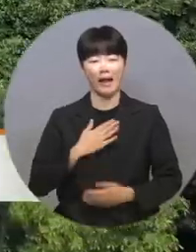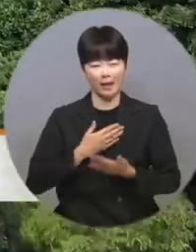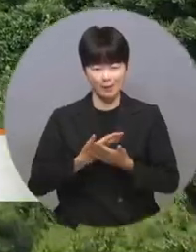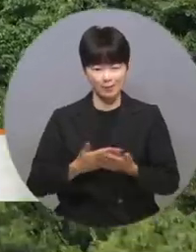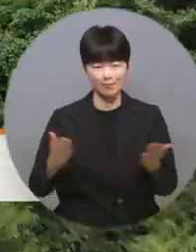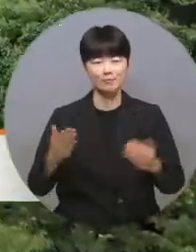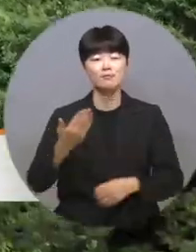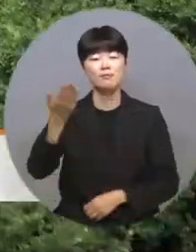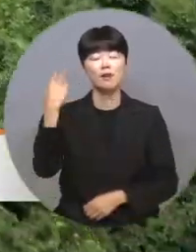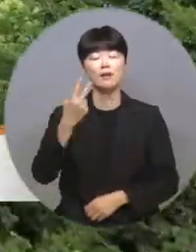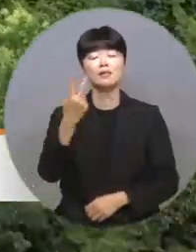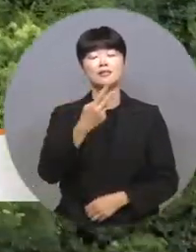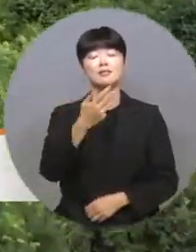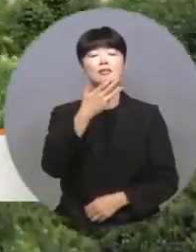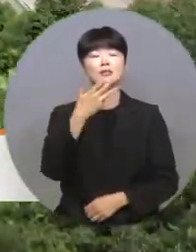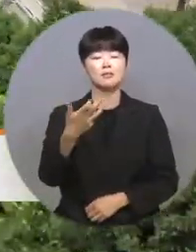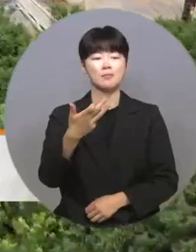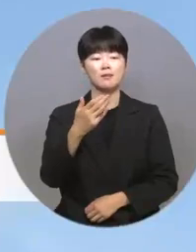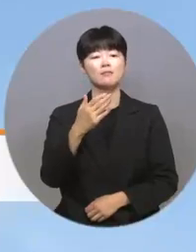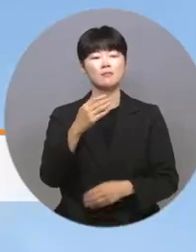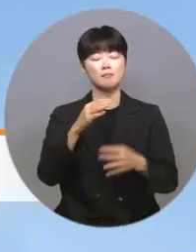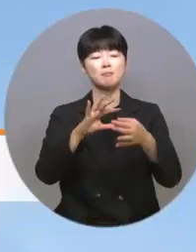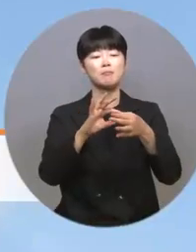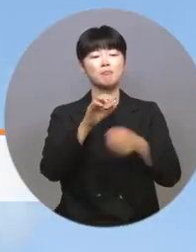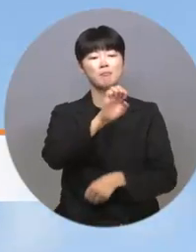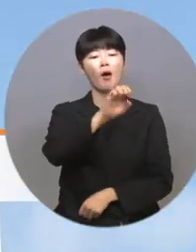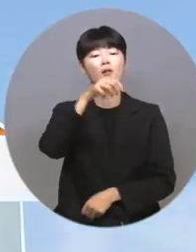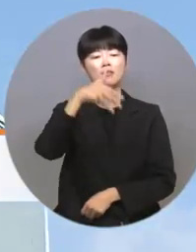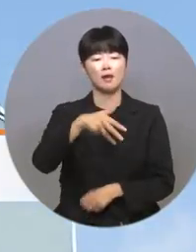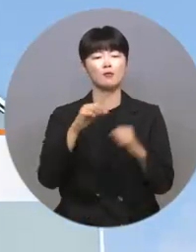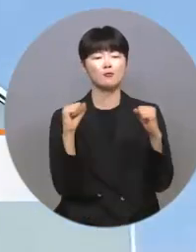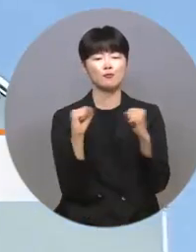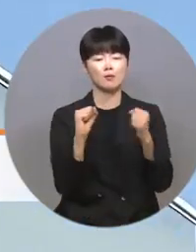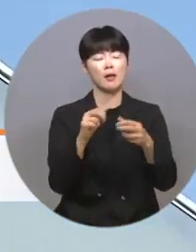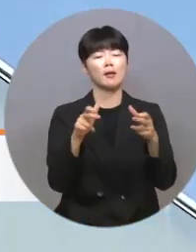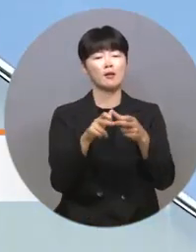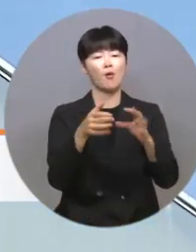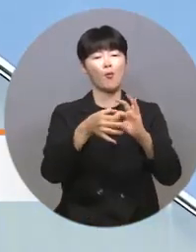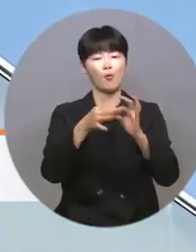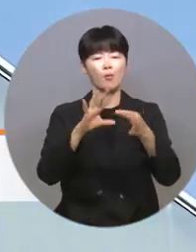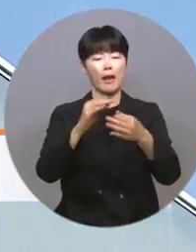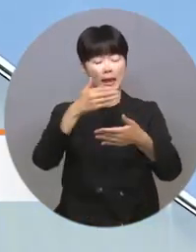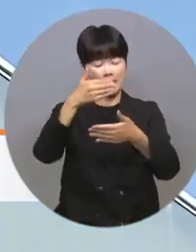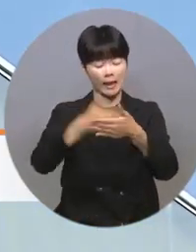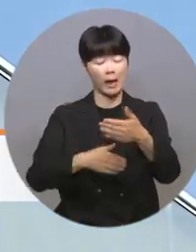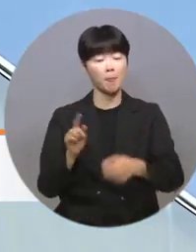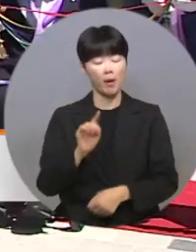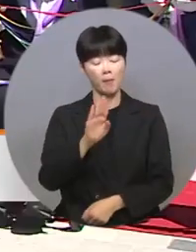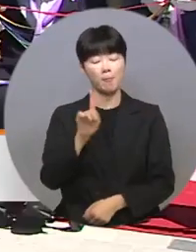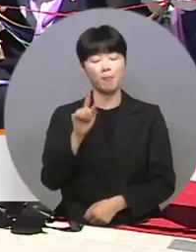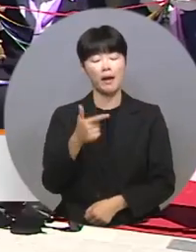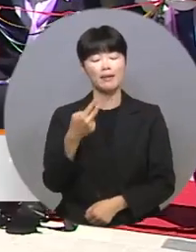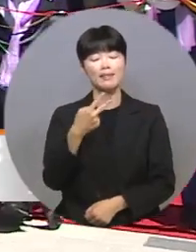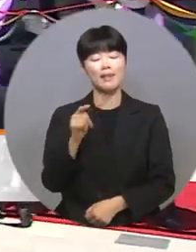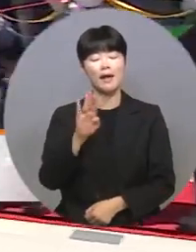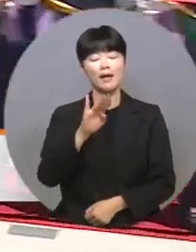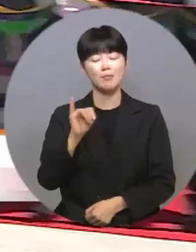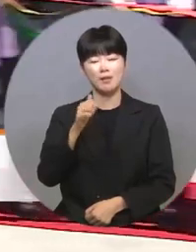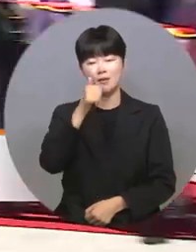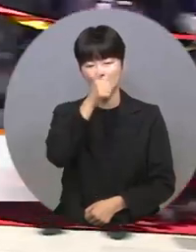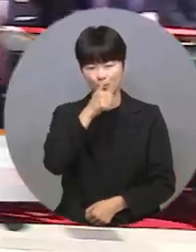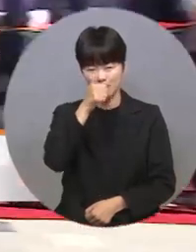2018년 평창 동계패럴림픽의 유산 반다비 체육센터가 마침내 첫 문을 열었습니다. 지난